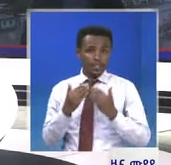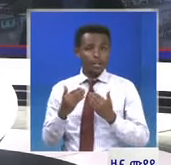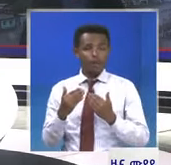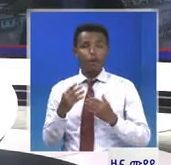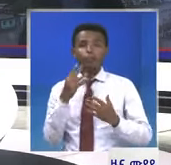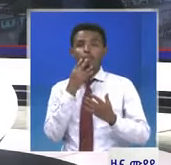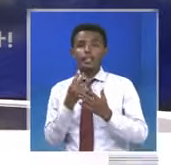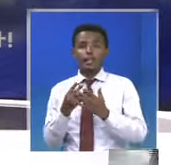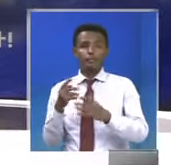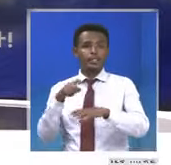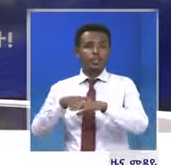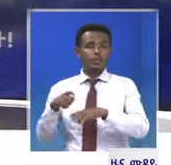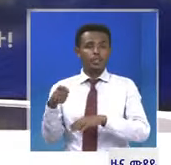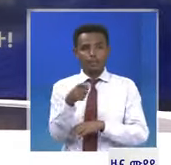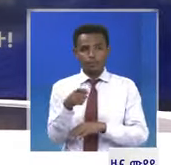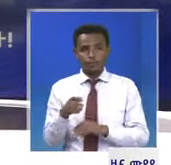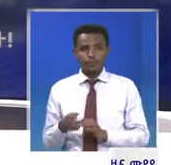ይሁንላችሁ።